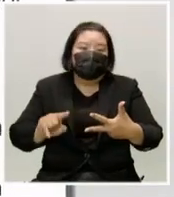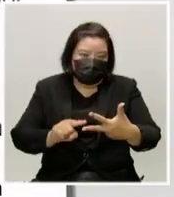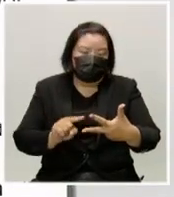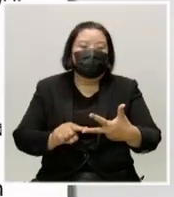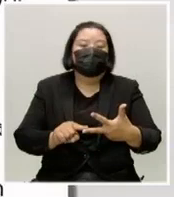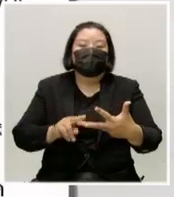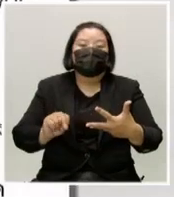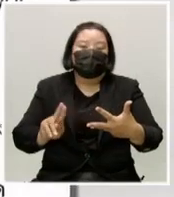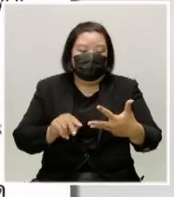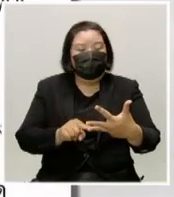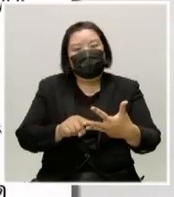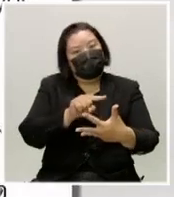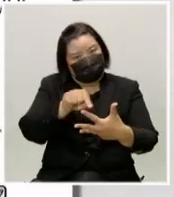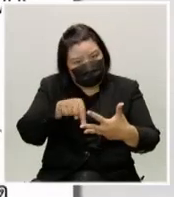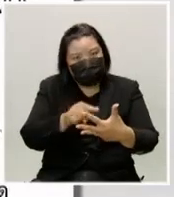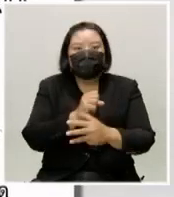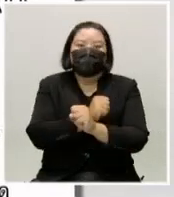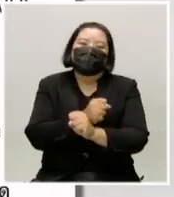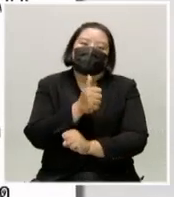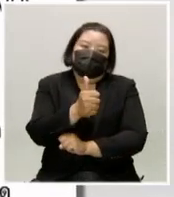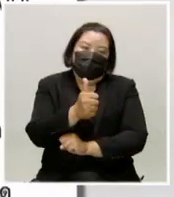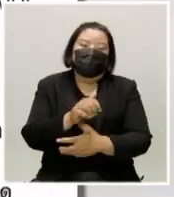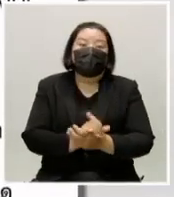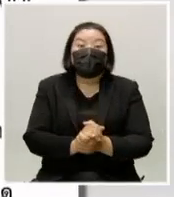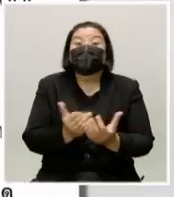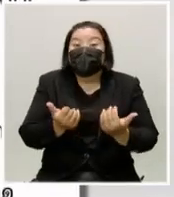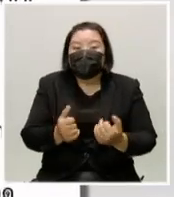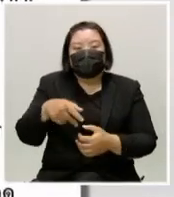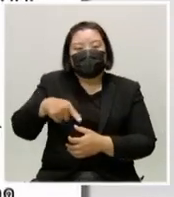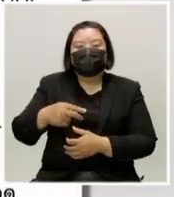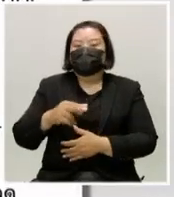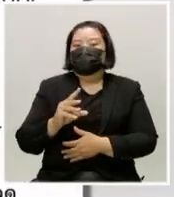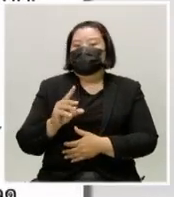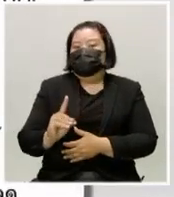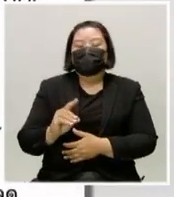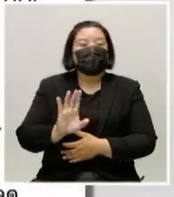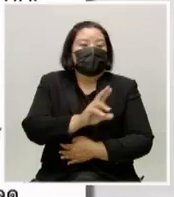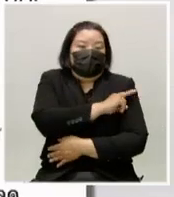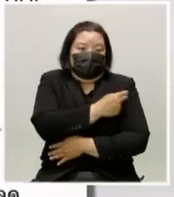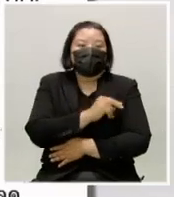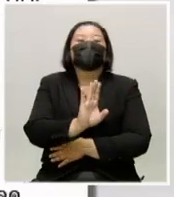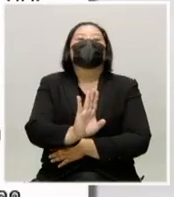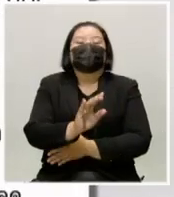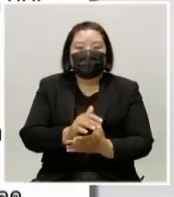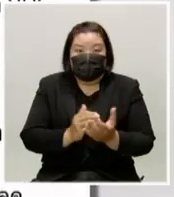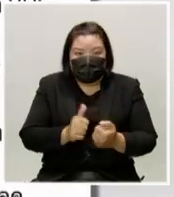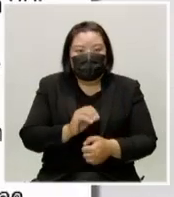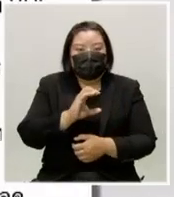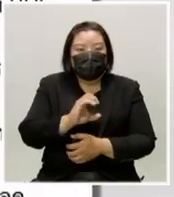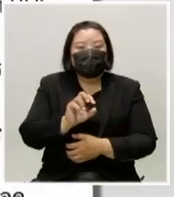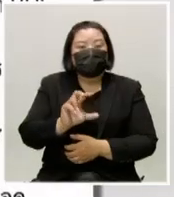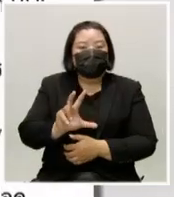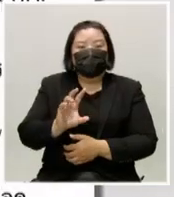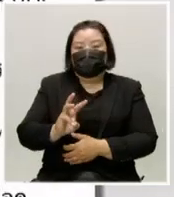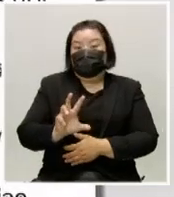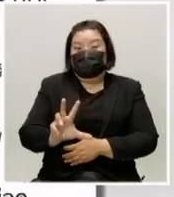Modernaขณะที่สำนักงานสาธารณสุขของอังกฤษหรือ PHE บอกว่าสายพันธุ์ C363 นี้ถูกพ